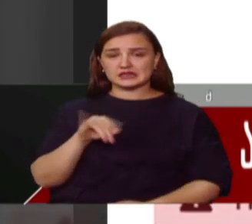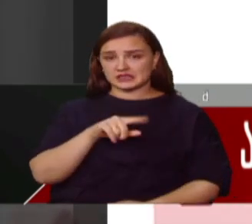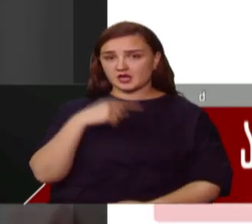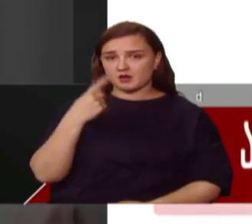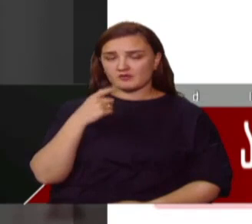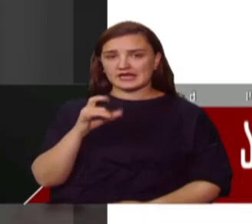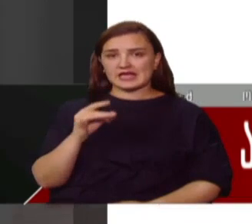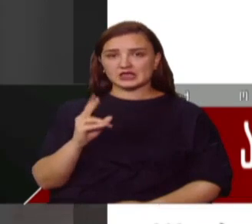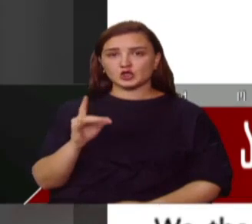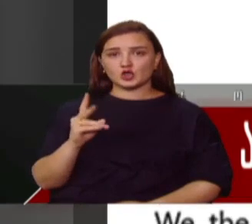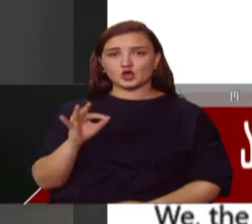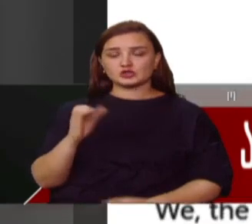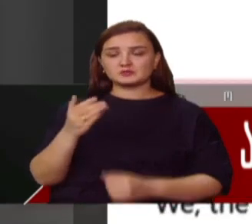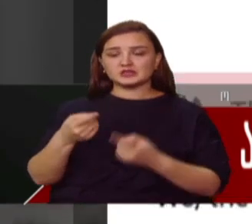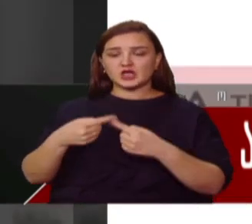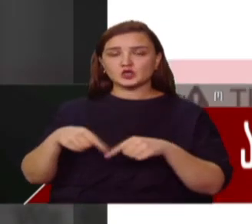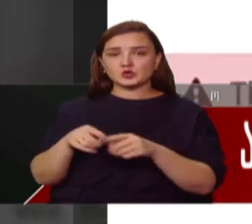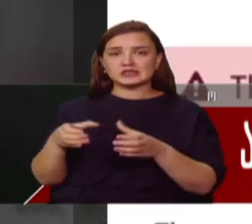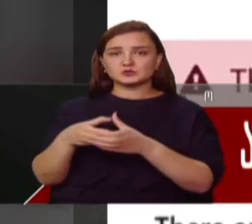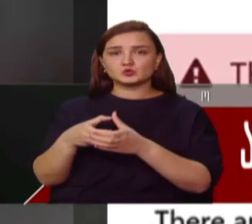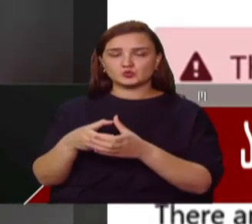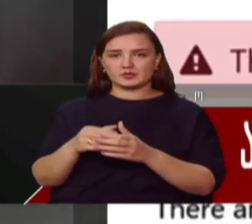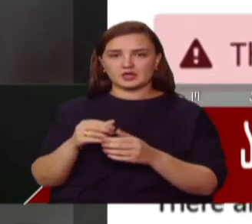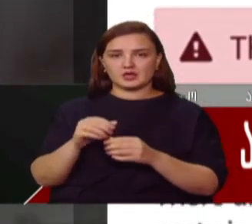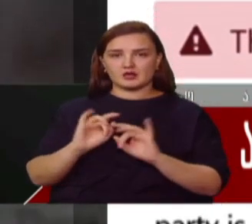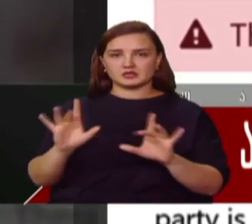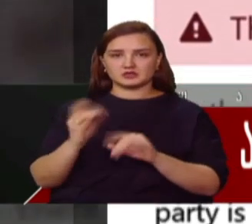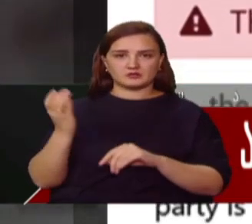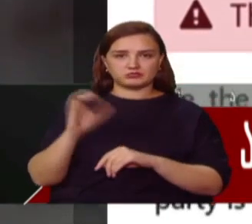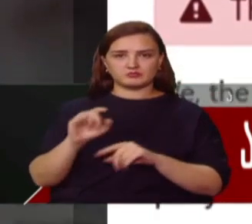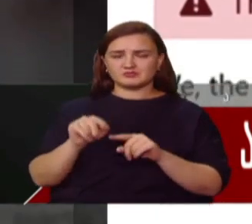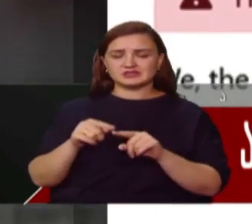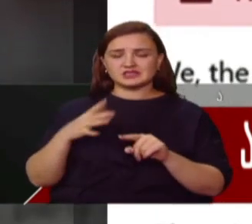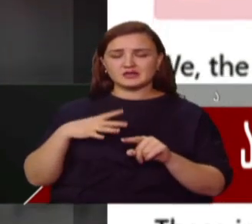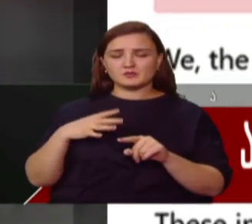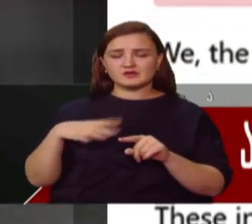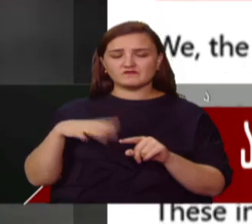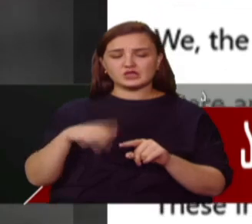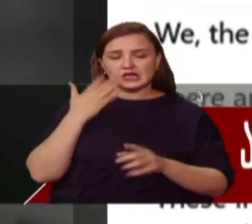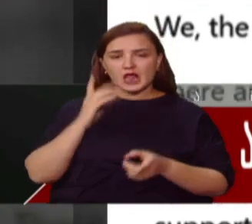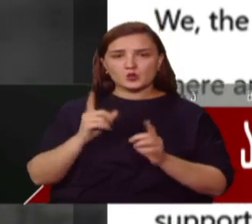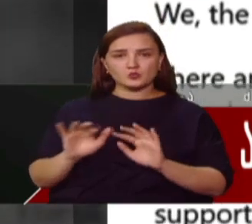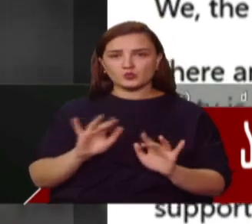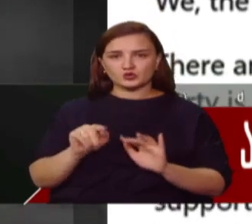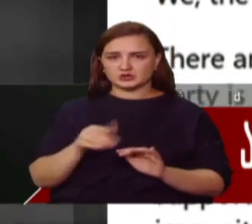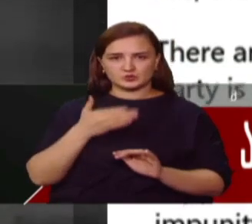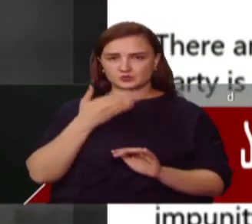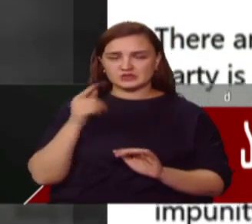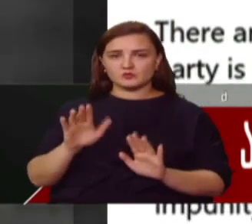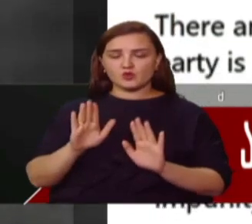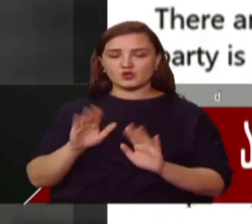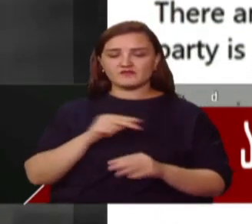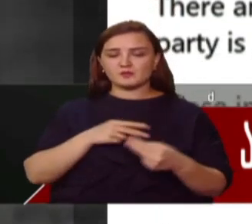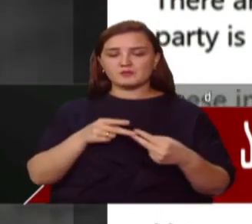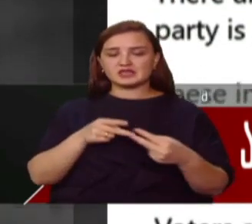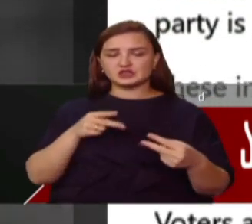აცხადებს, ერიკ კროსმა და მასთან ორგანიზებულმა ჯგუფმა გაავრცელა განცხადება, რომელიც არასახავს ქვეყანაში მიმდინარე რეალურ პროცესებს და ემსახურება